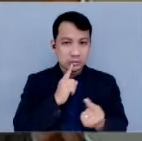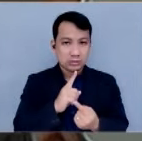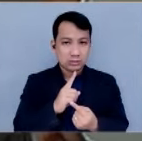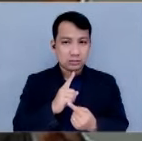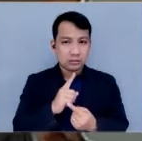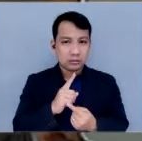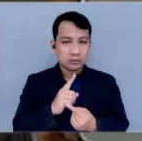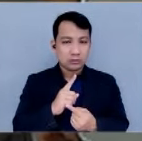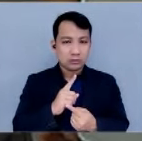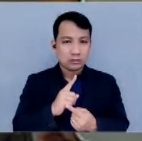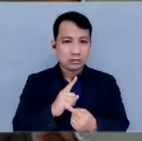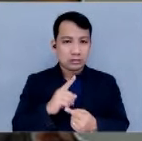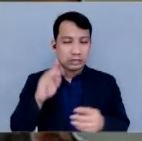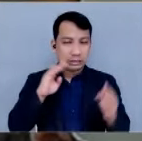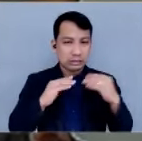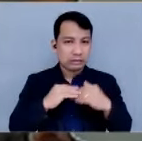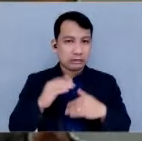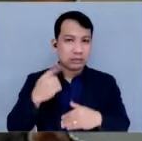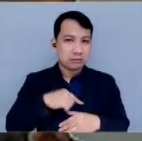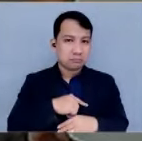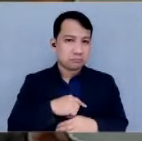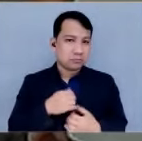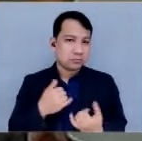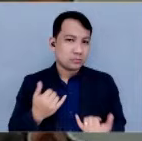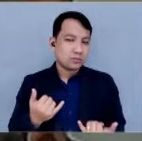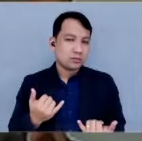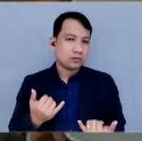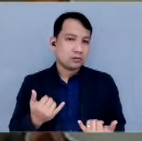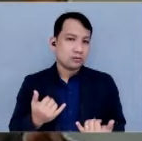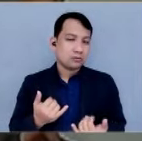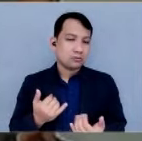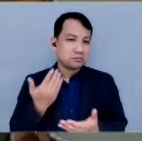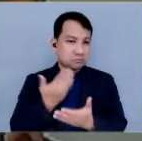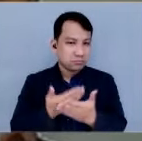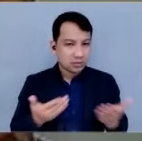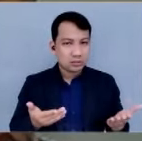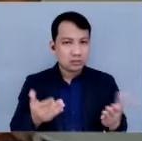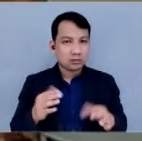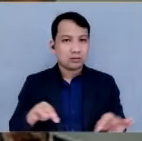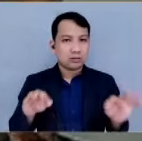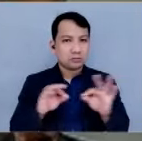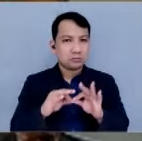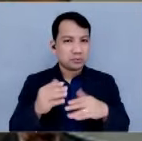is. But it's things like that, just like a random